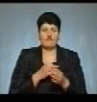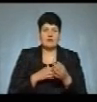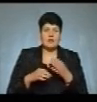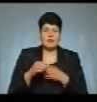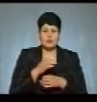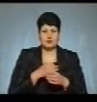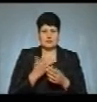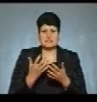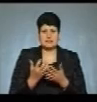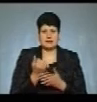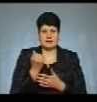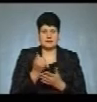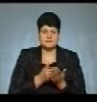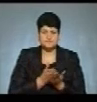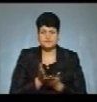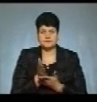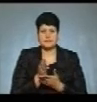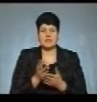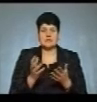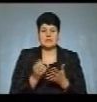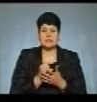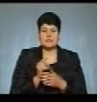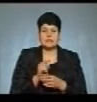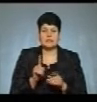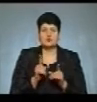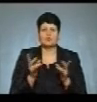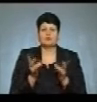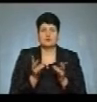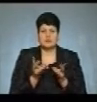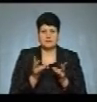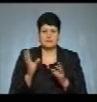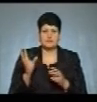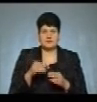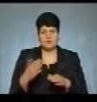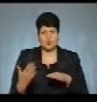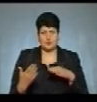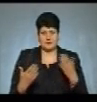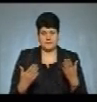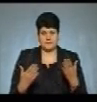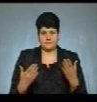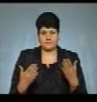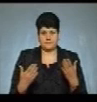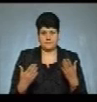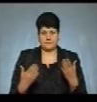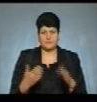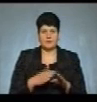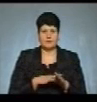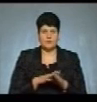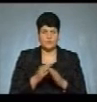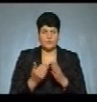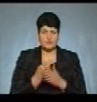знайти якийсь конструктив і можна знайти те, що потрібно власне всім сторонам. Повний сюжет про це дивіться